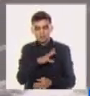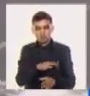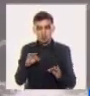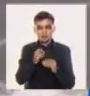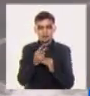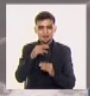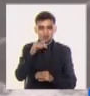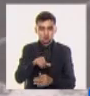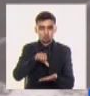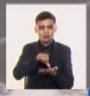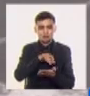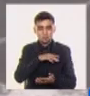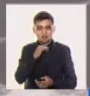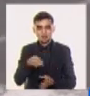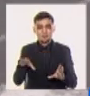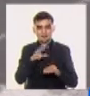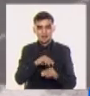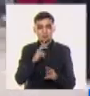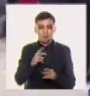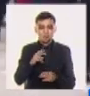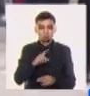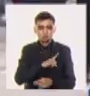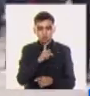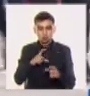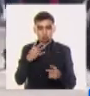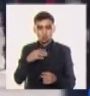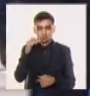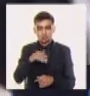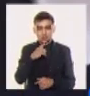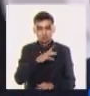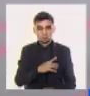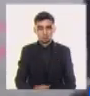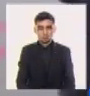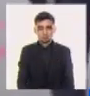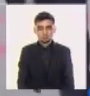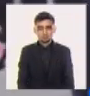более 12 тысяч участников, а независимые эксперты говорят о 40 тысячах.